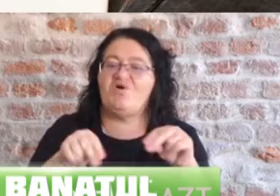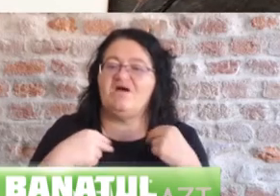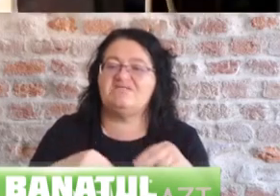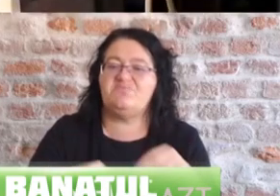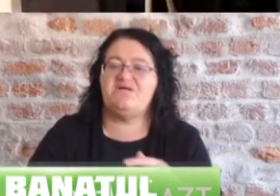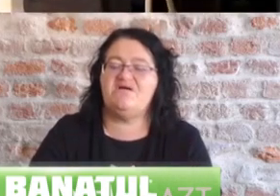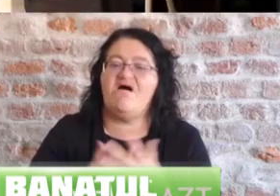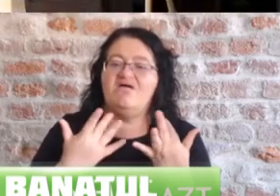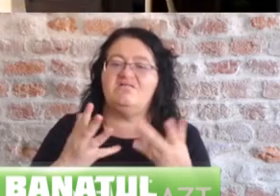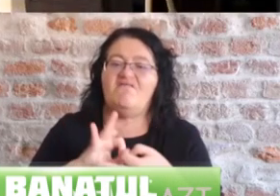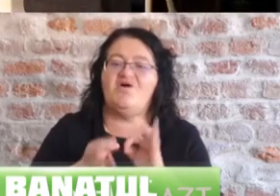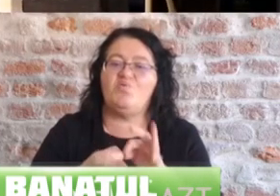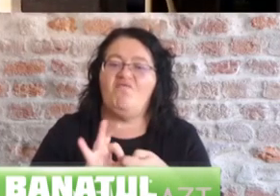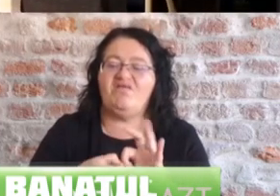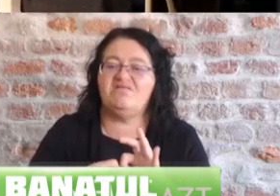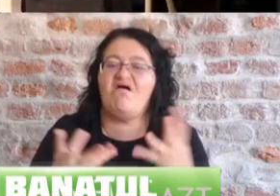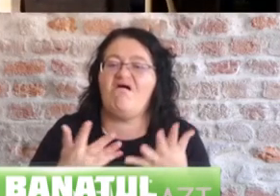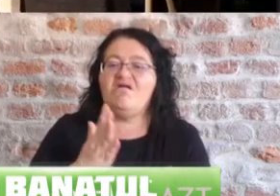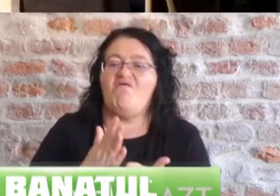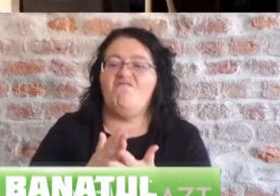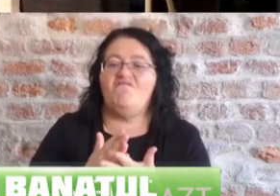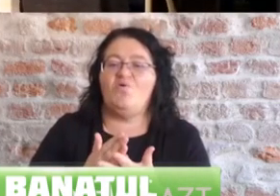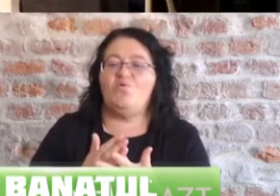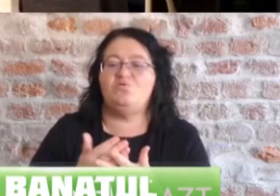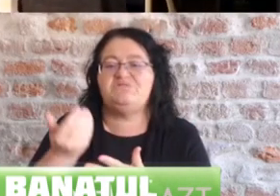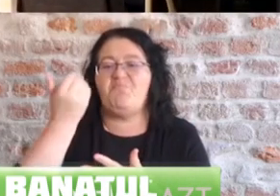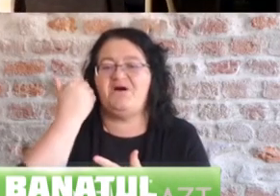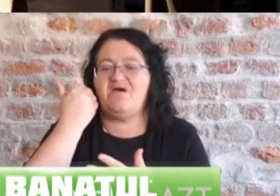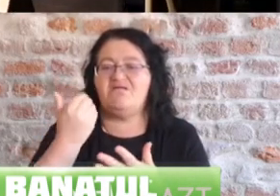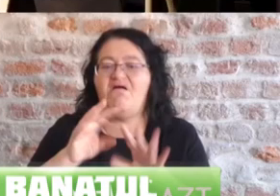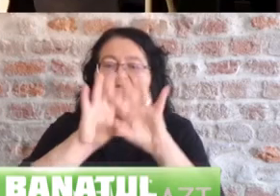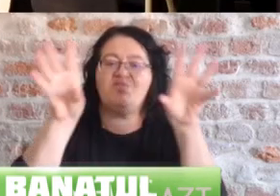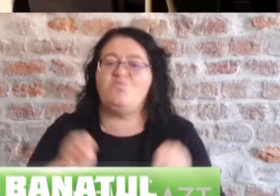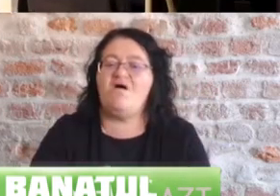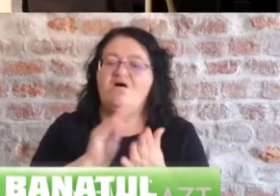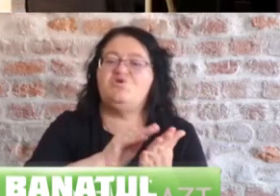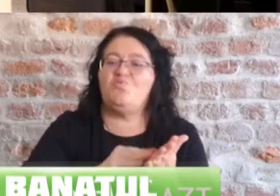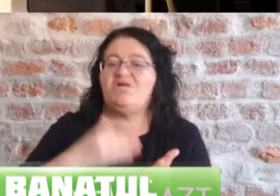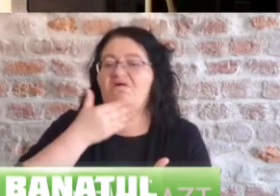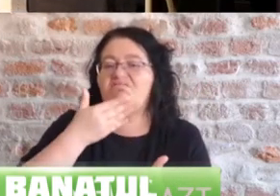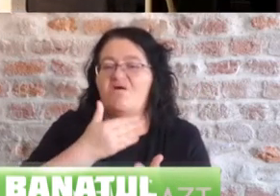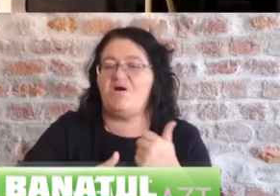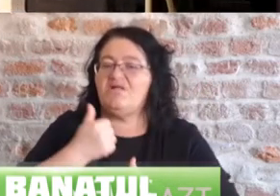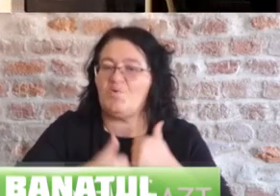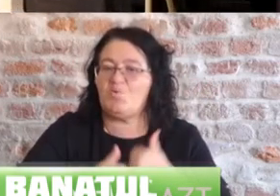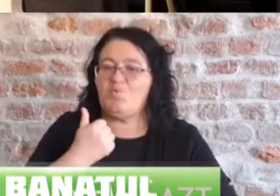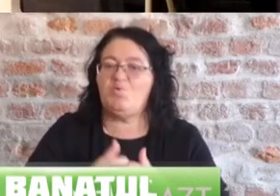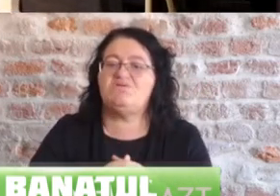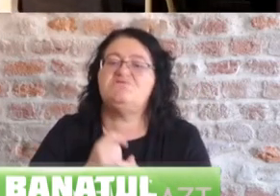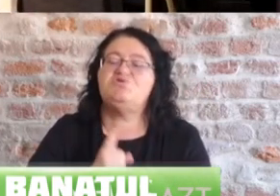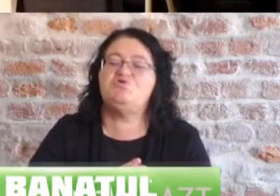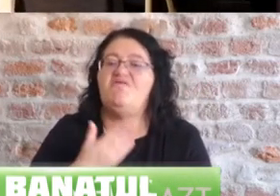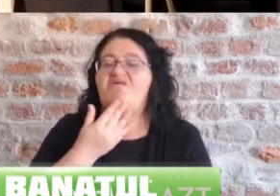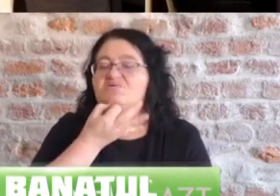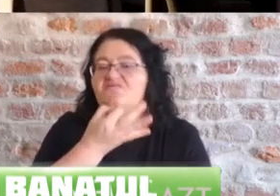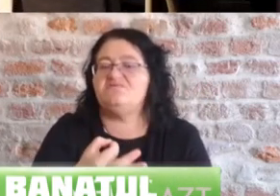explica în câteva cuvinte care au fost considerațiile, cam în mare ce cuprinde tema de concurs. Și